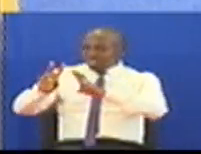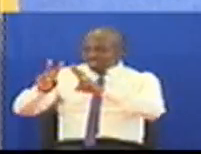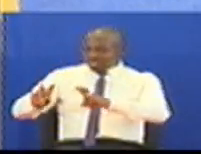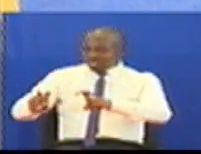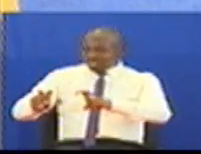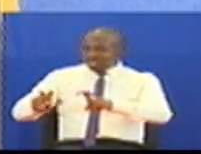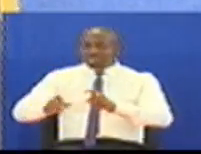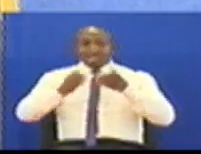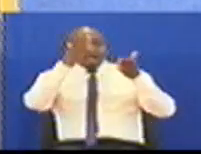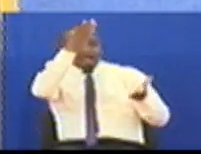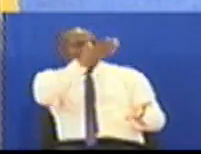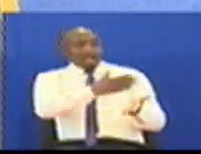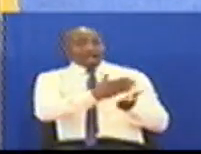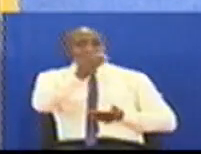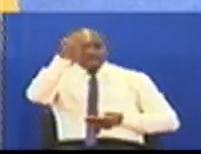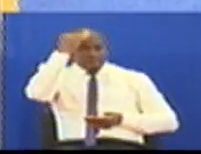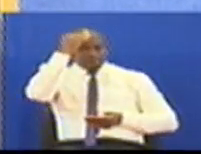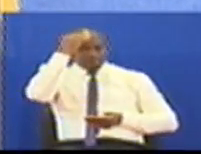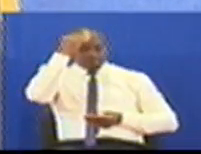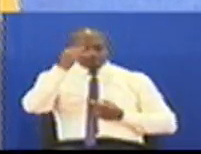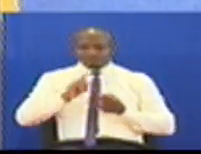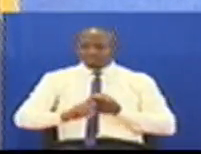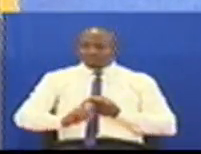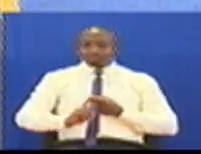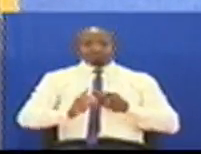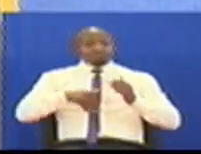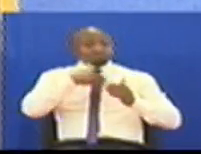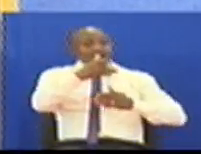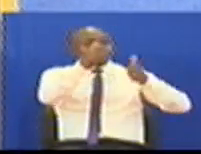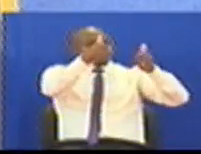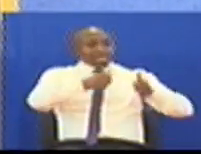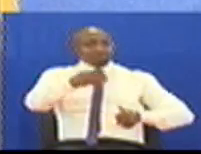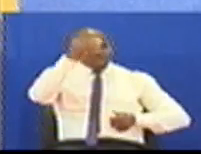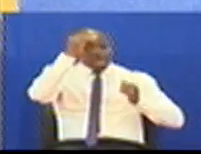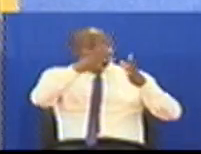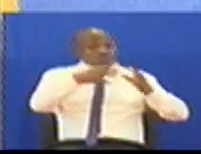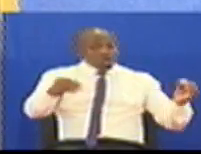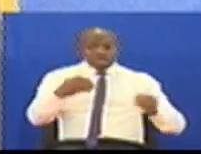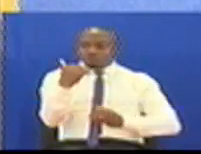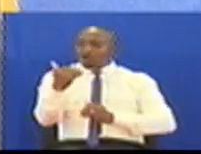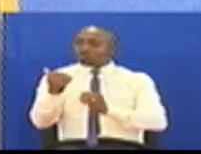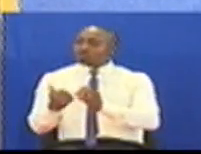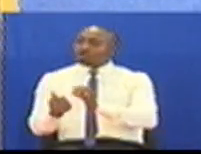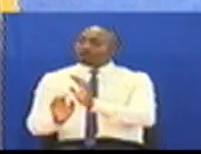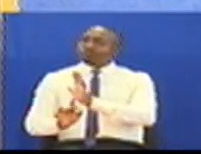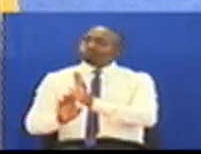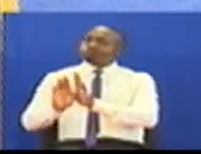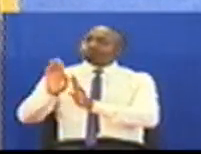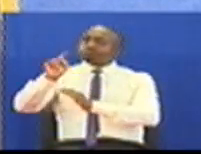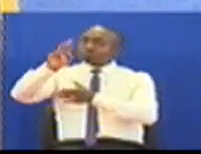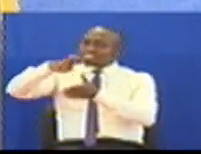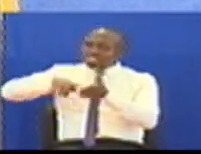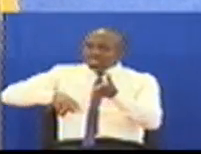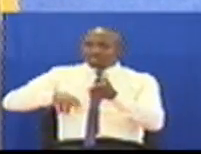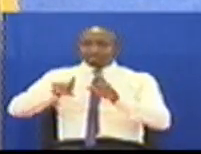ya haki elimu, baada ya tangazo ya elimu bure, ongezeko la watoto kujiandikisha ni 17%,